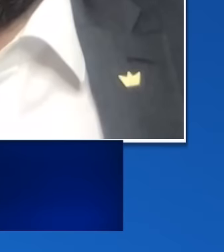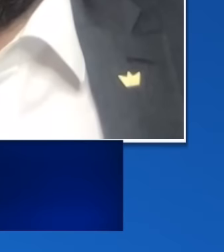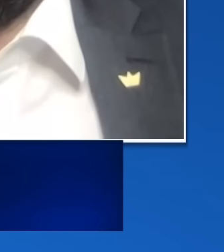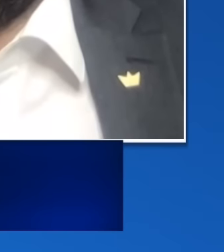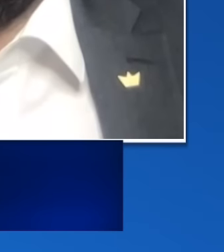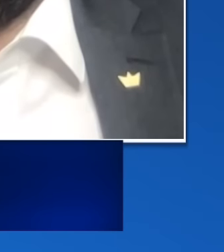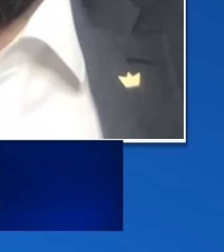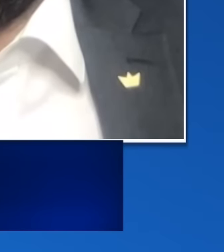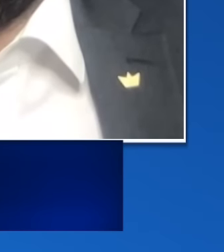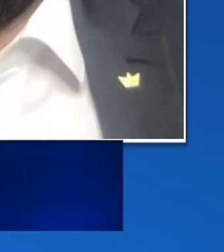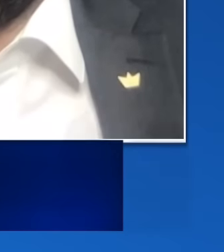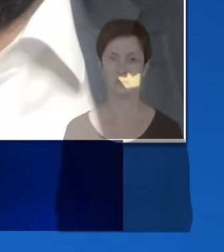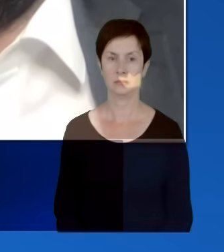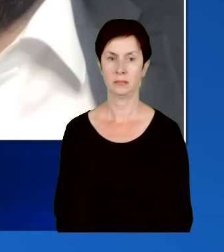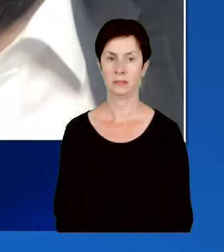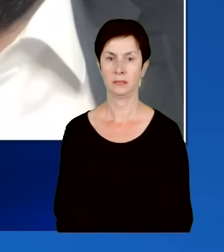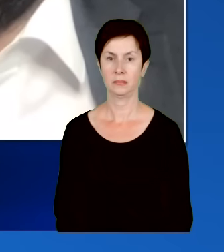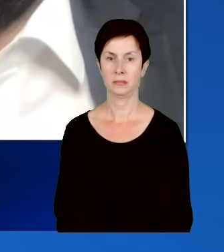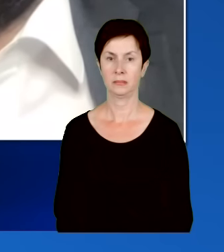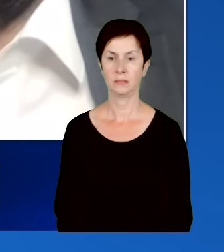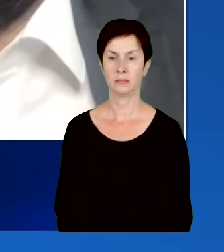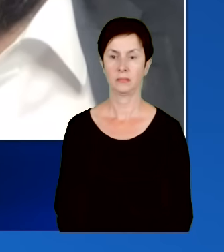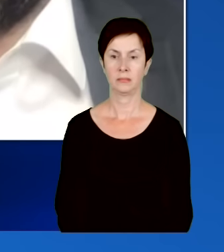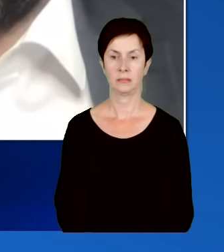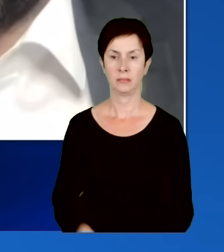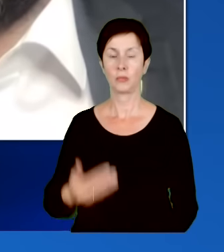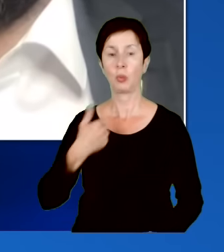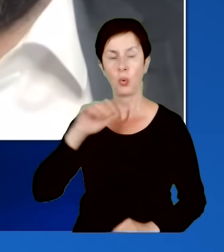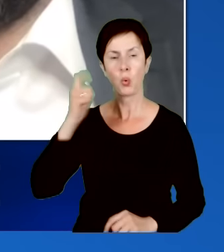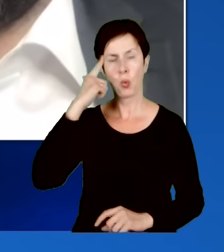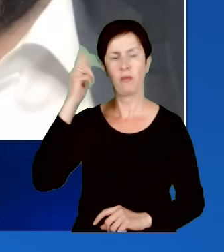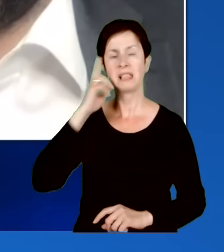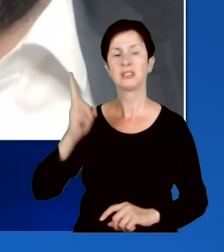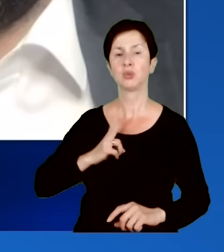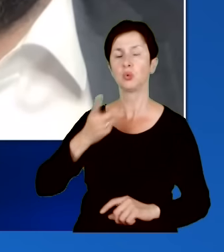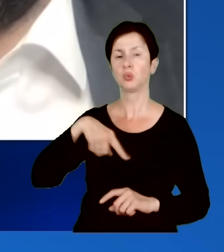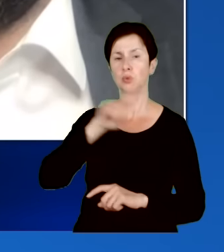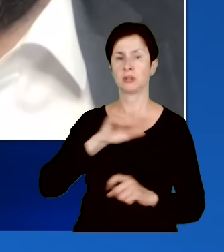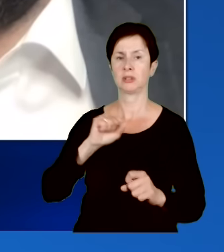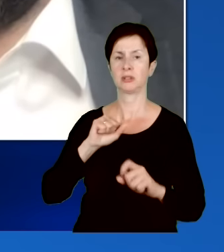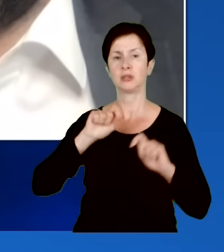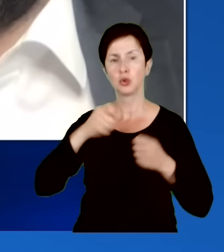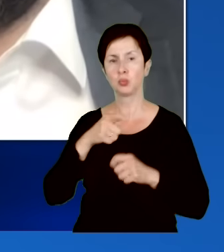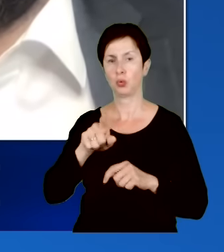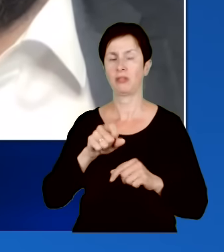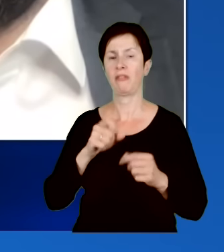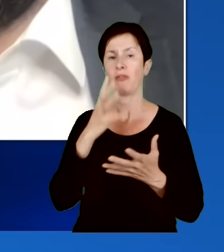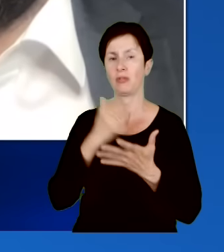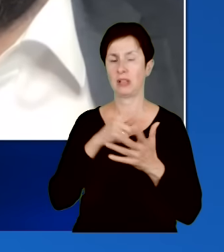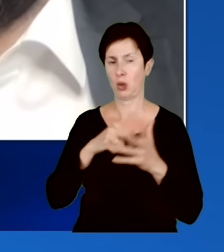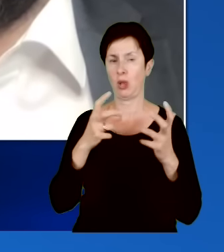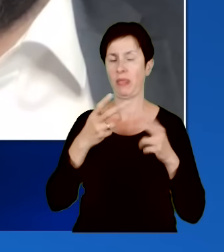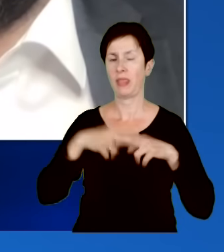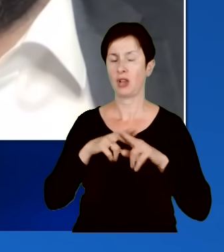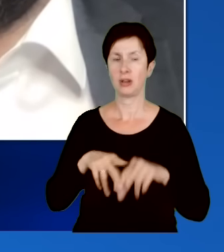służba kontrwywiadu wojskowego to były główne instytucje które wnosiły o użycie takiego narzędzia i kończę Podobna sytuacja